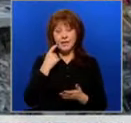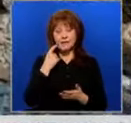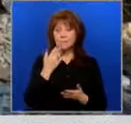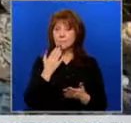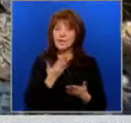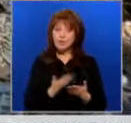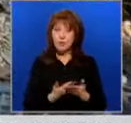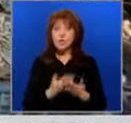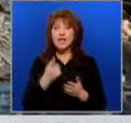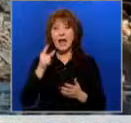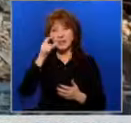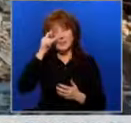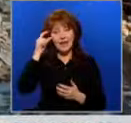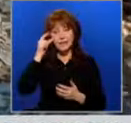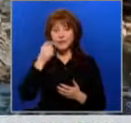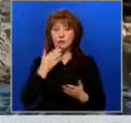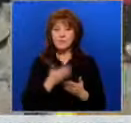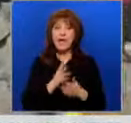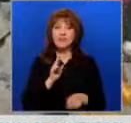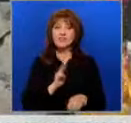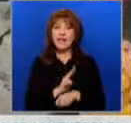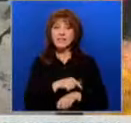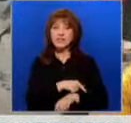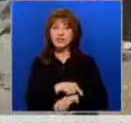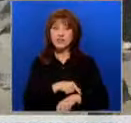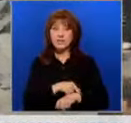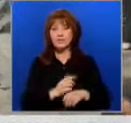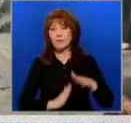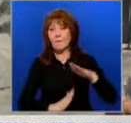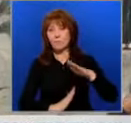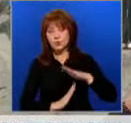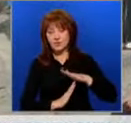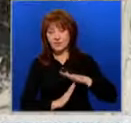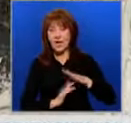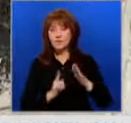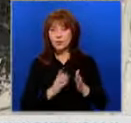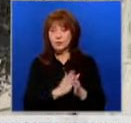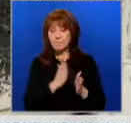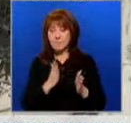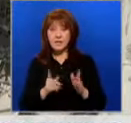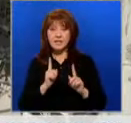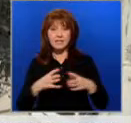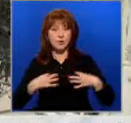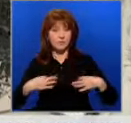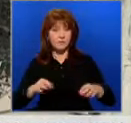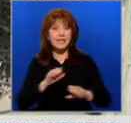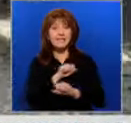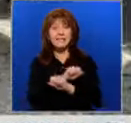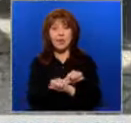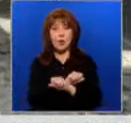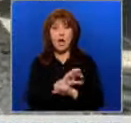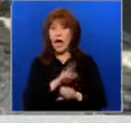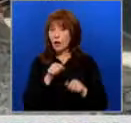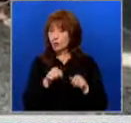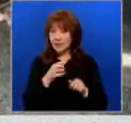е предложил на Тел-Авив да бъде обявена 12-часова хуманитарна пауза. В този период трябва да бъдат освободени заложници. Ако